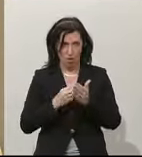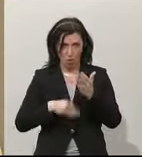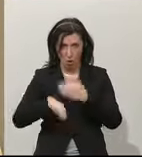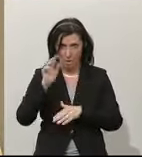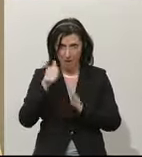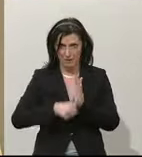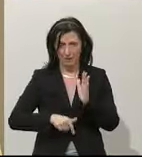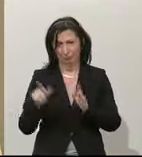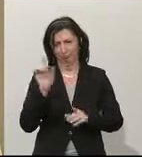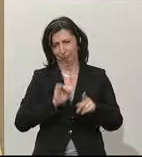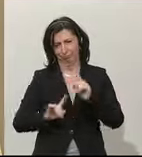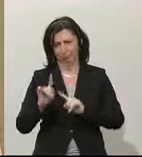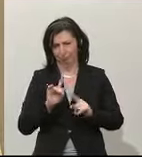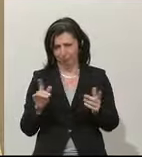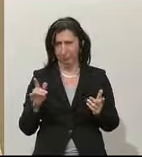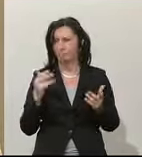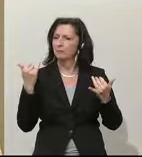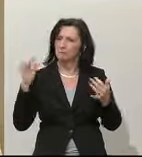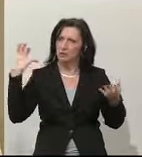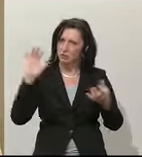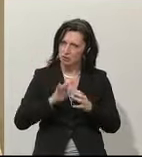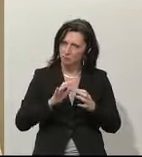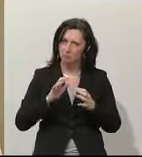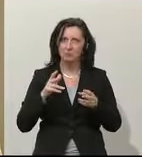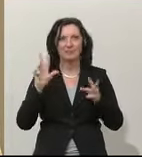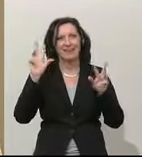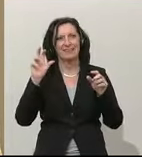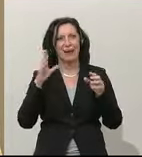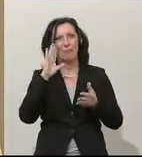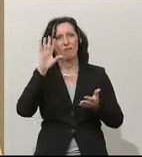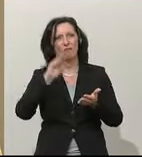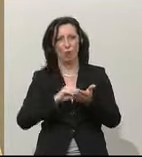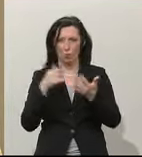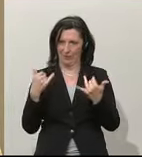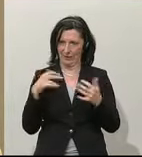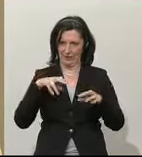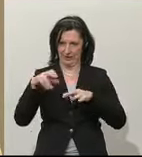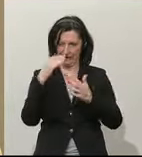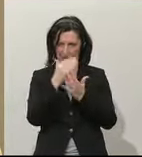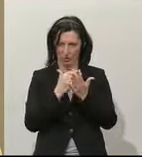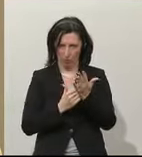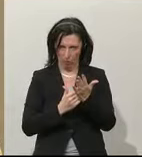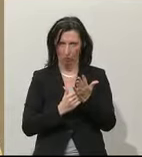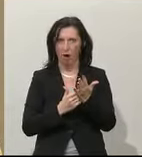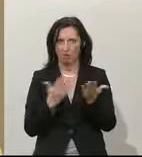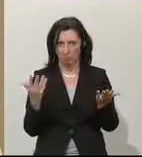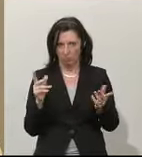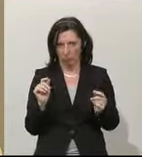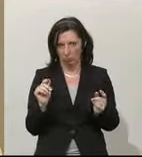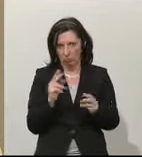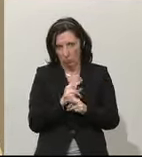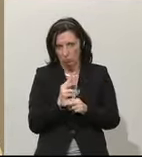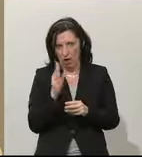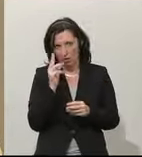erreichen. Ja, ich fasse zusammen, das Kapitel Wohnen im Regierungsprogramm macht Wohnen teurer in